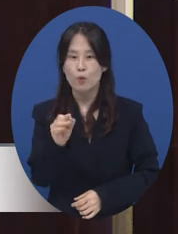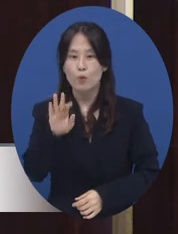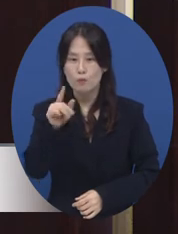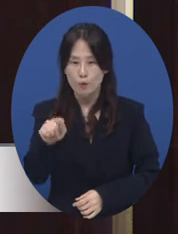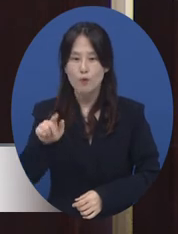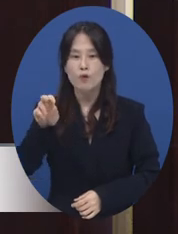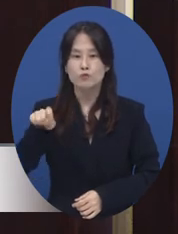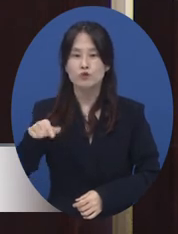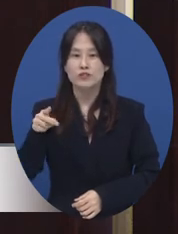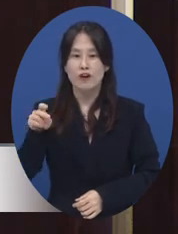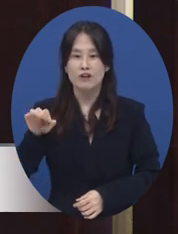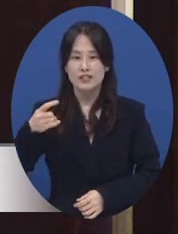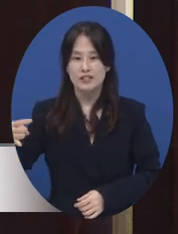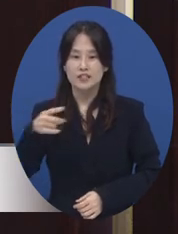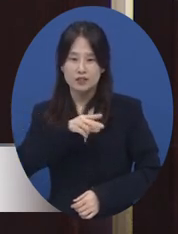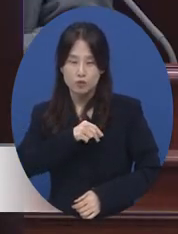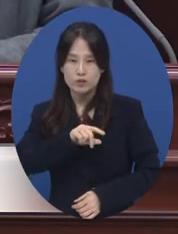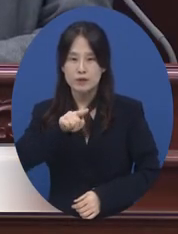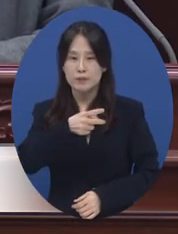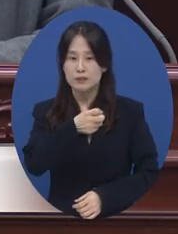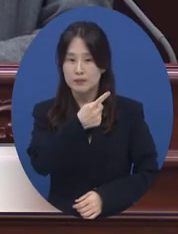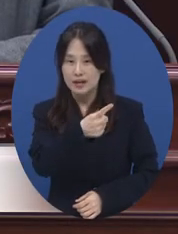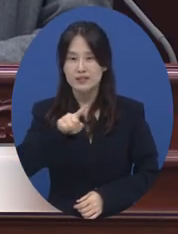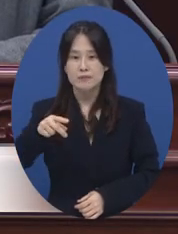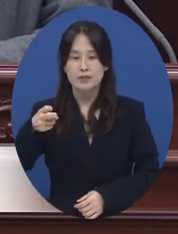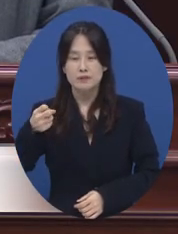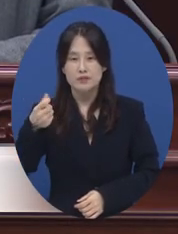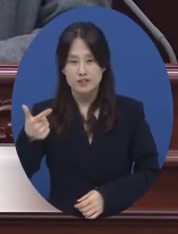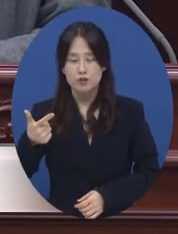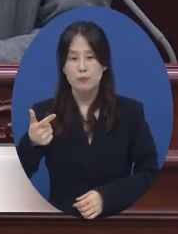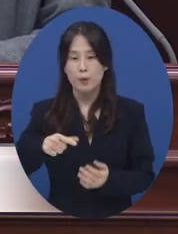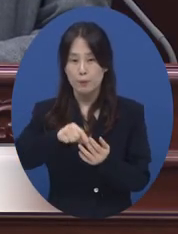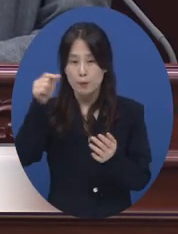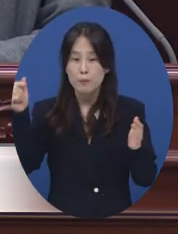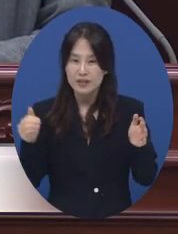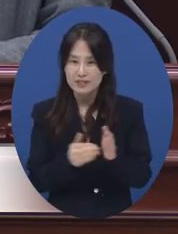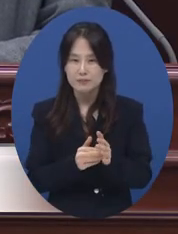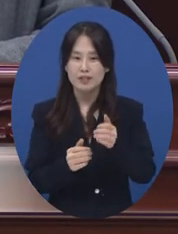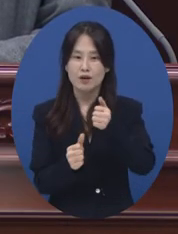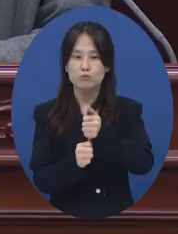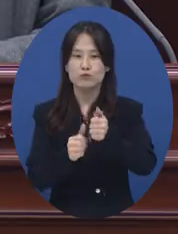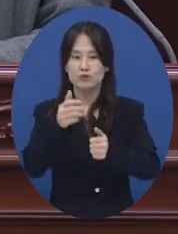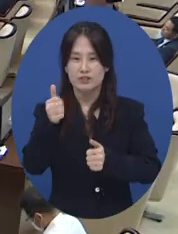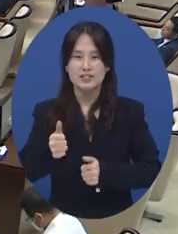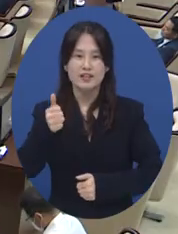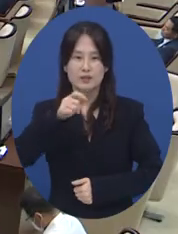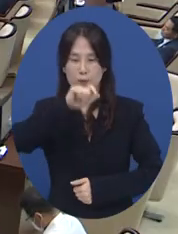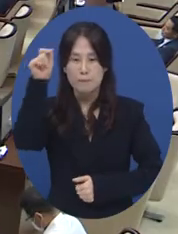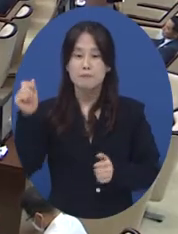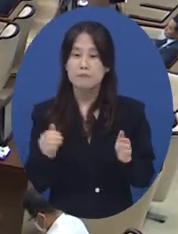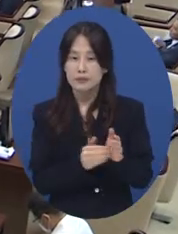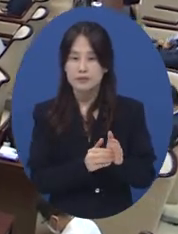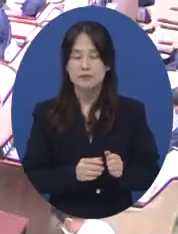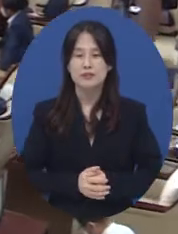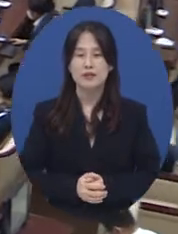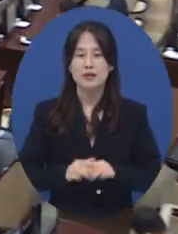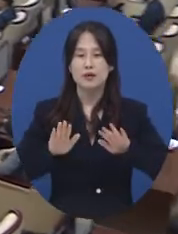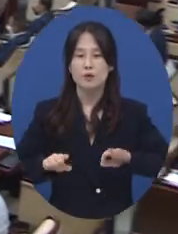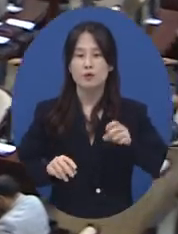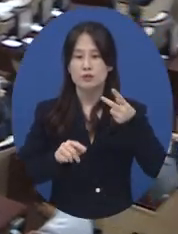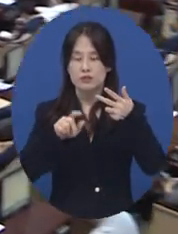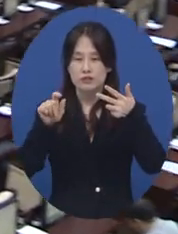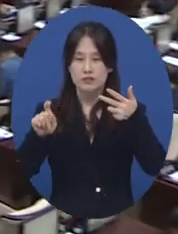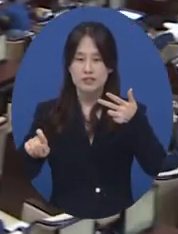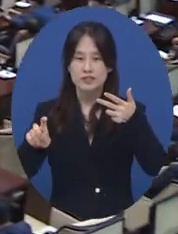문경 위원이 각각 백숙을 한 표 와 백 16 표를 확보해 후반기 부의장 으로 낙첨 됐습니다 경우로 회를 오는 20일